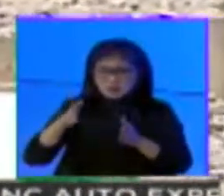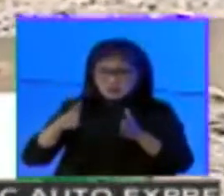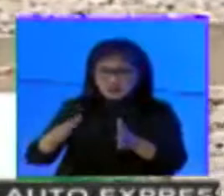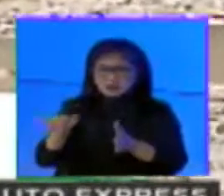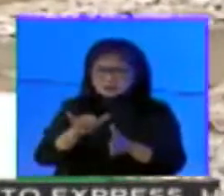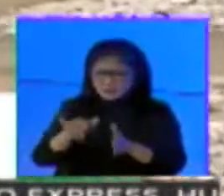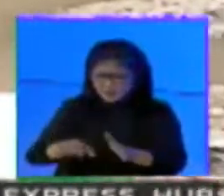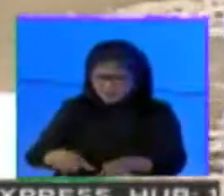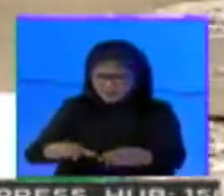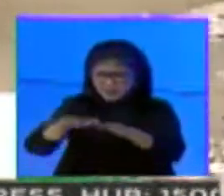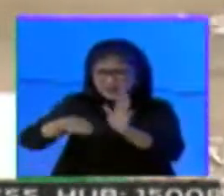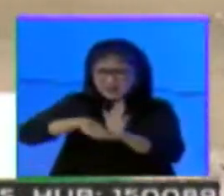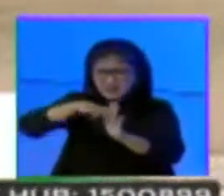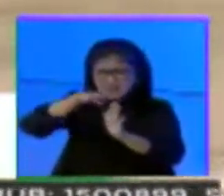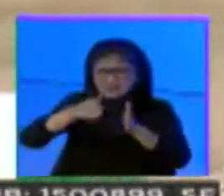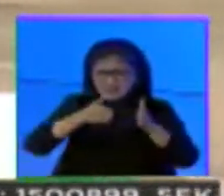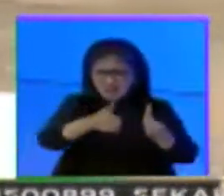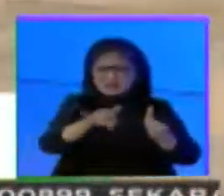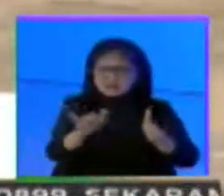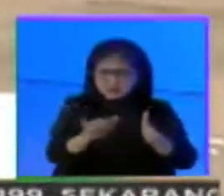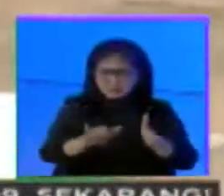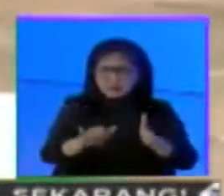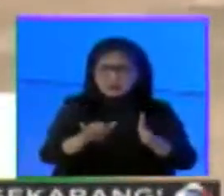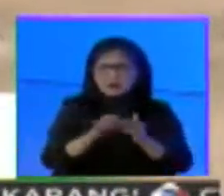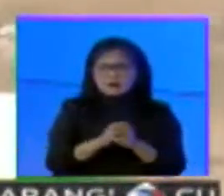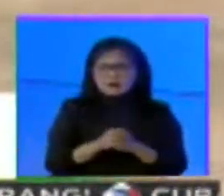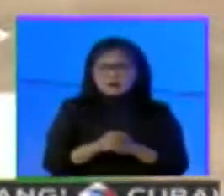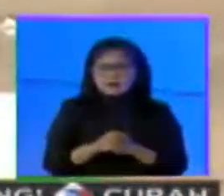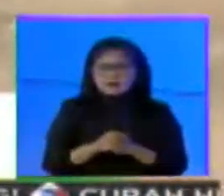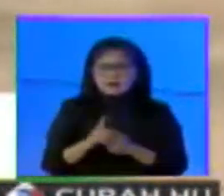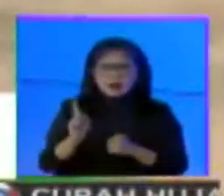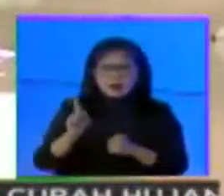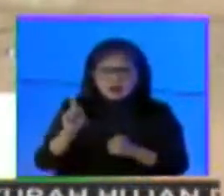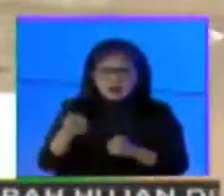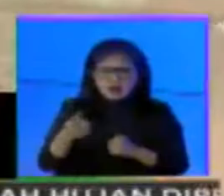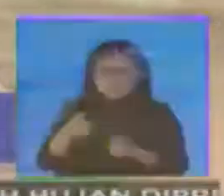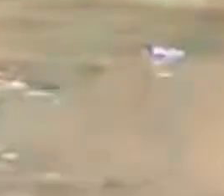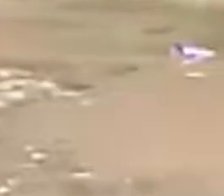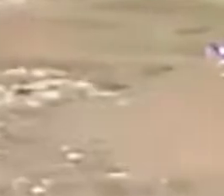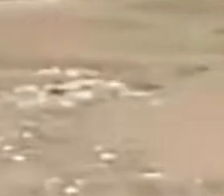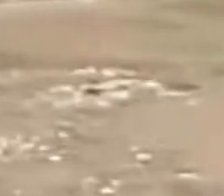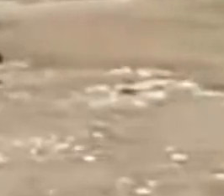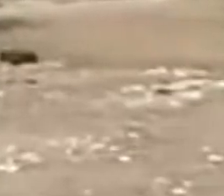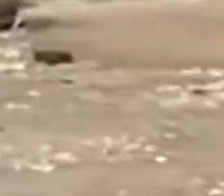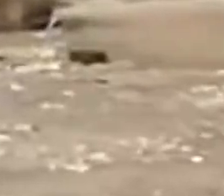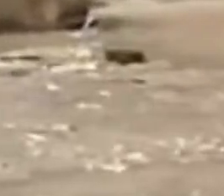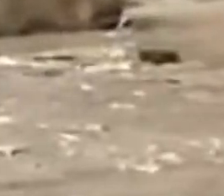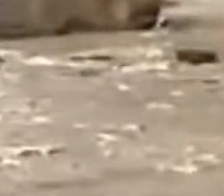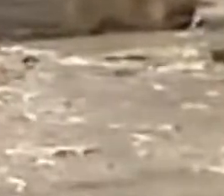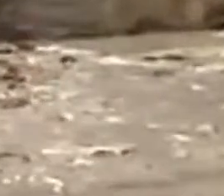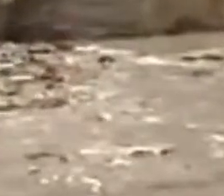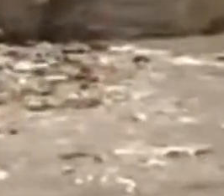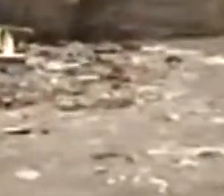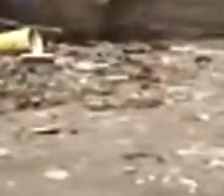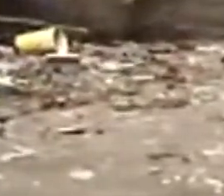jalan raya. Terpantau juga saat ini sedang ada petugas yang melakukan pembersihan sampah dari saluran air yang diduga untuk